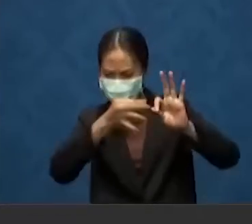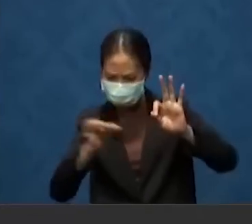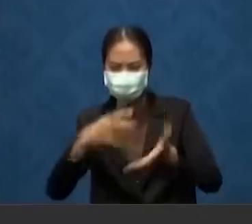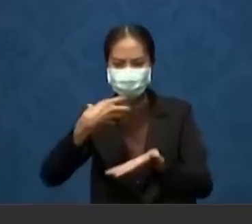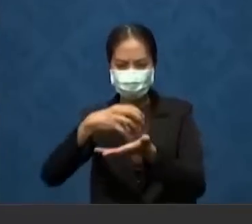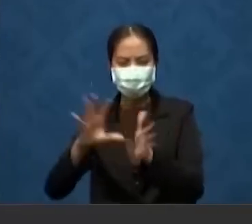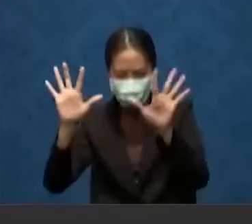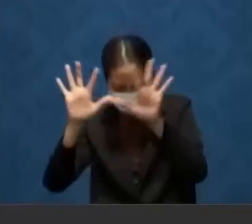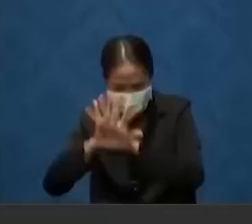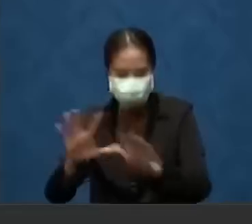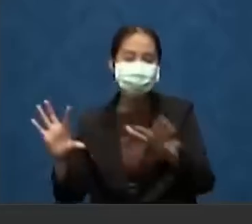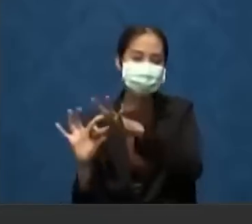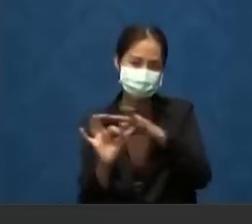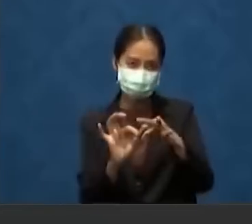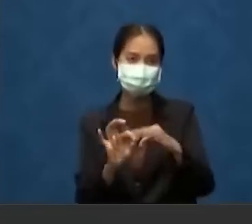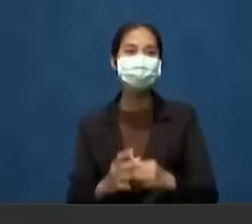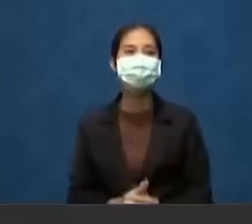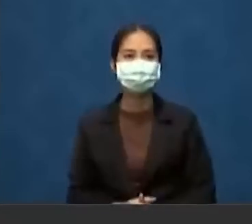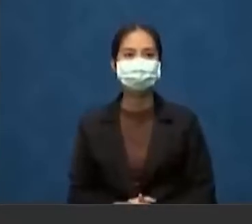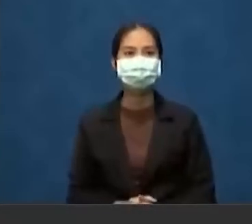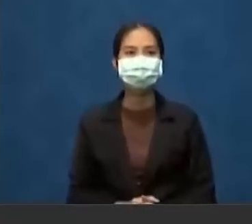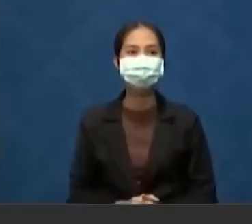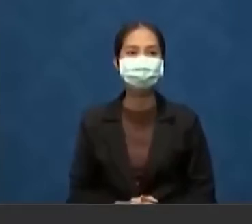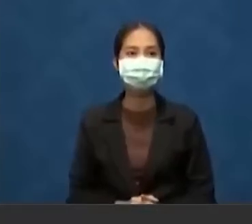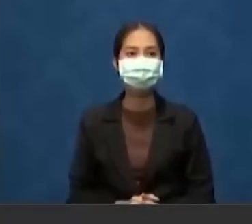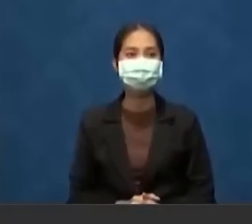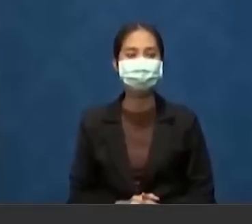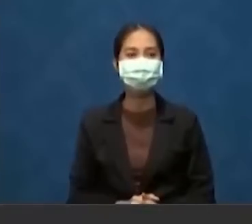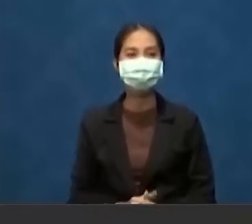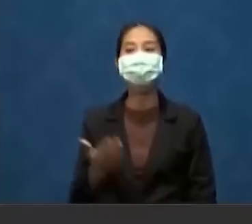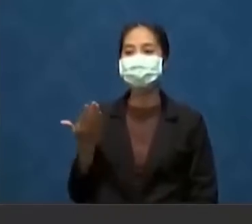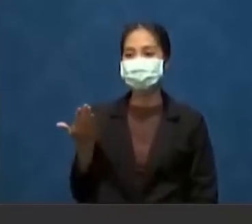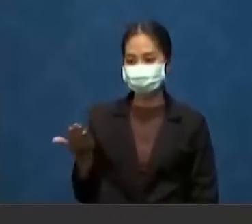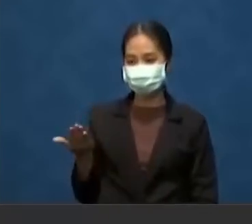เรื่สั frick Rosenอย